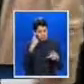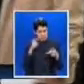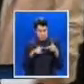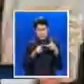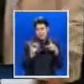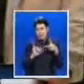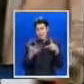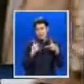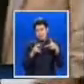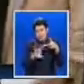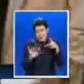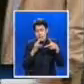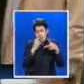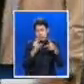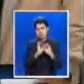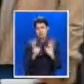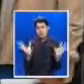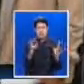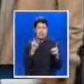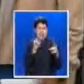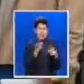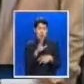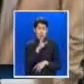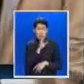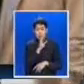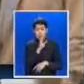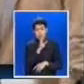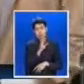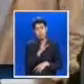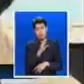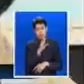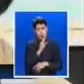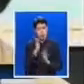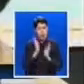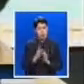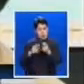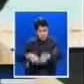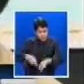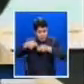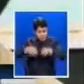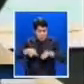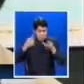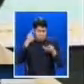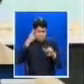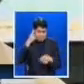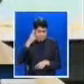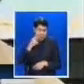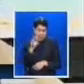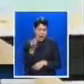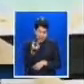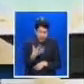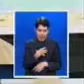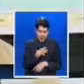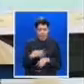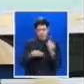งนี ้ตรงนี้จะเห็นชัดเจนนะครับว่าถ้าสมมติว่าเกษตรกรในทุ่งเจ้าพระยาเนี่ยนะครับปลูกข้